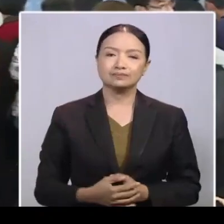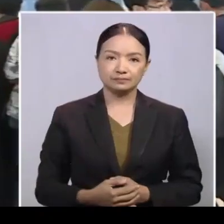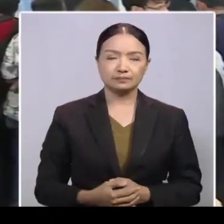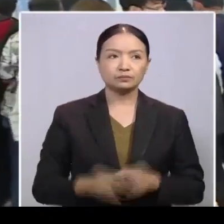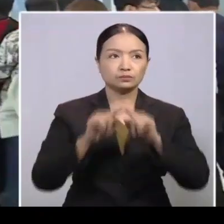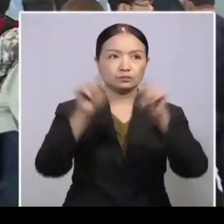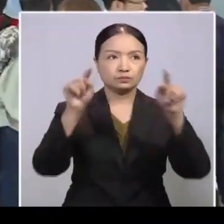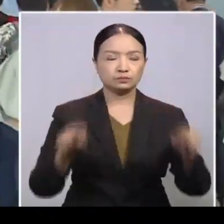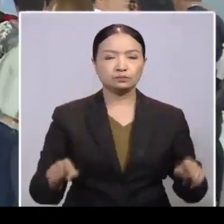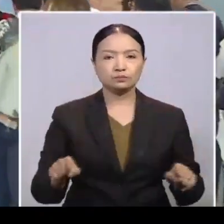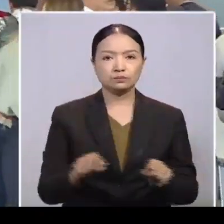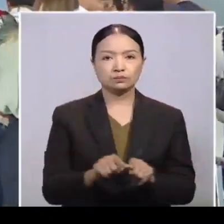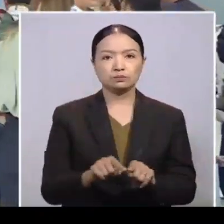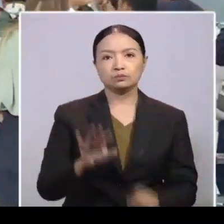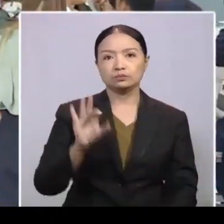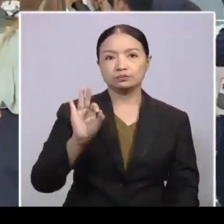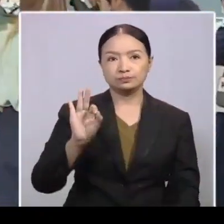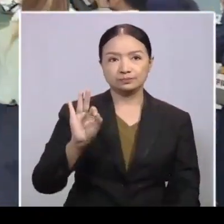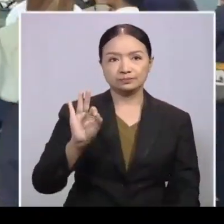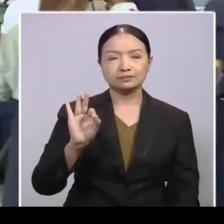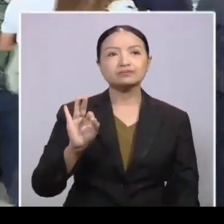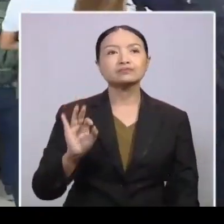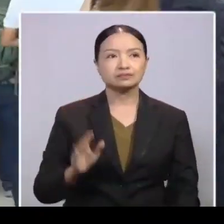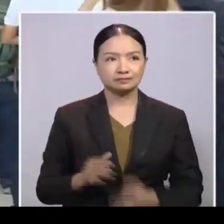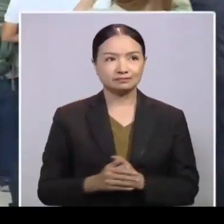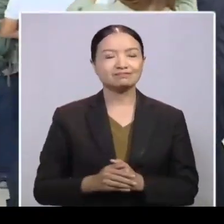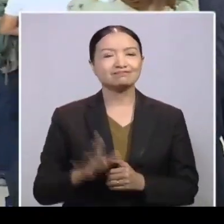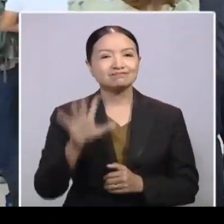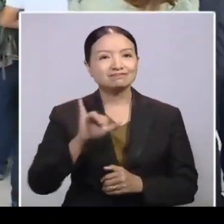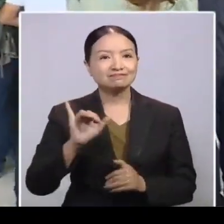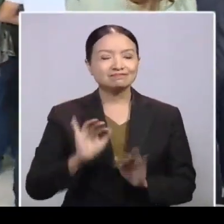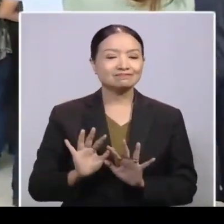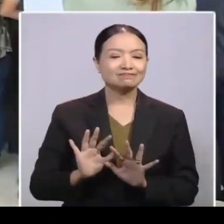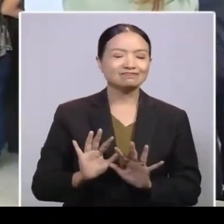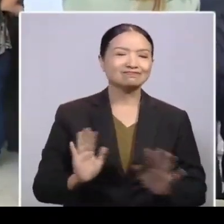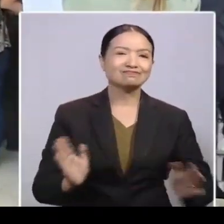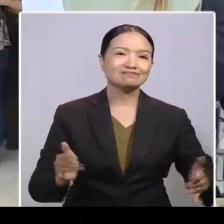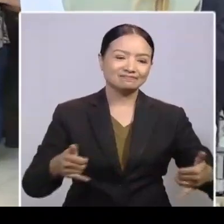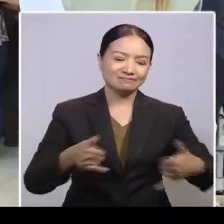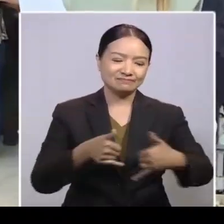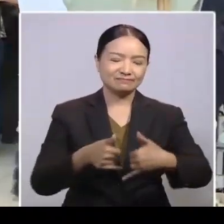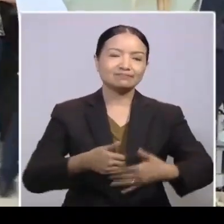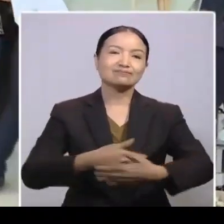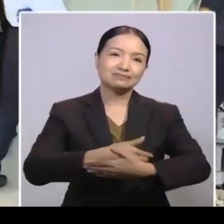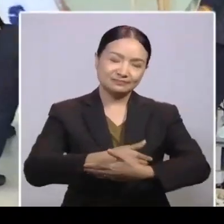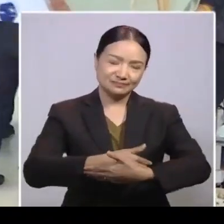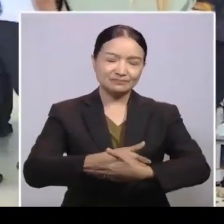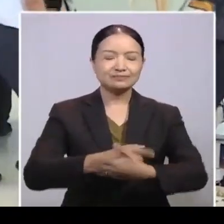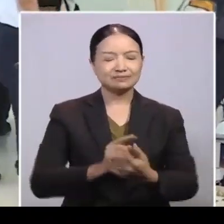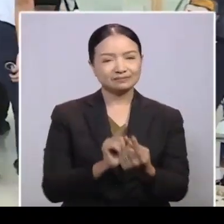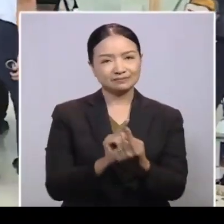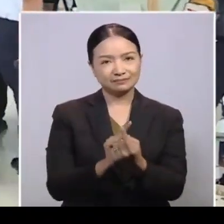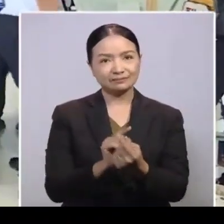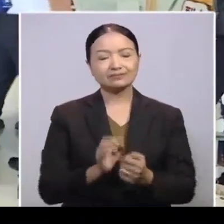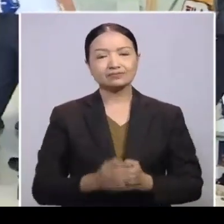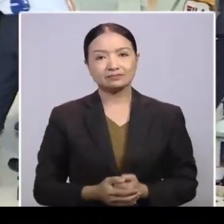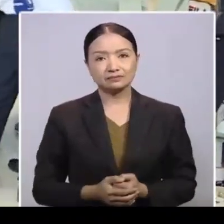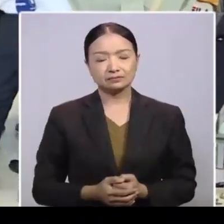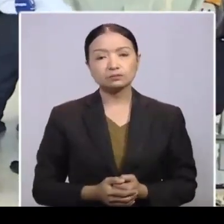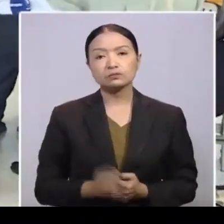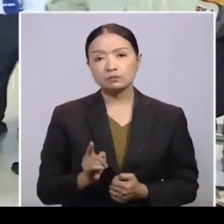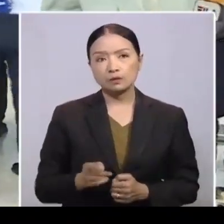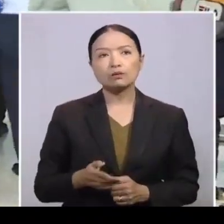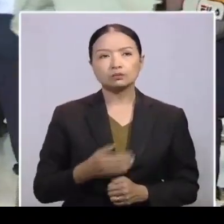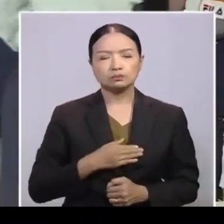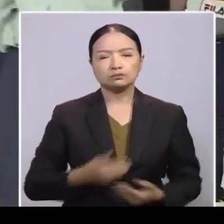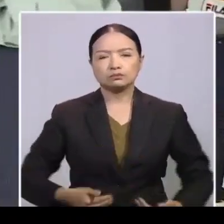9ตรงนี้นะครับบรรดาญาติๆก็จะได้เข้ามาสวมกอดกันพบหน้าค่าตากันหลังจากที่ต้องบอกว่าร